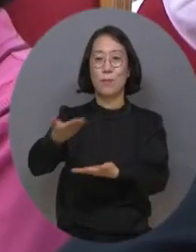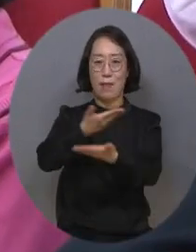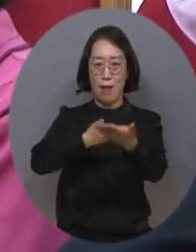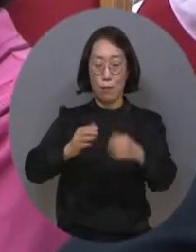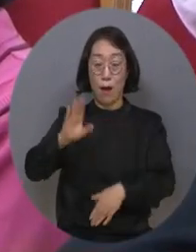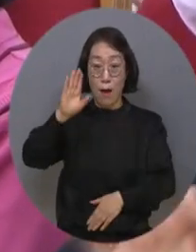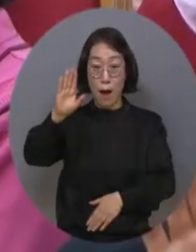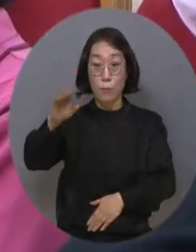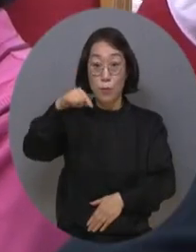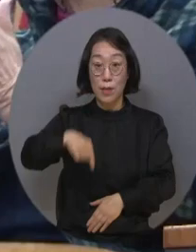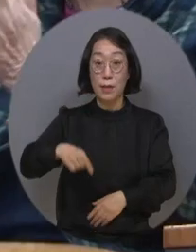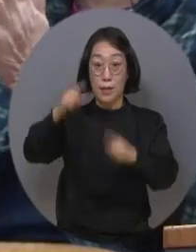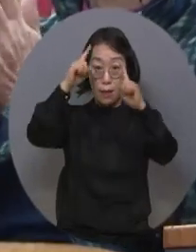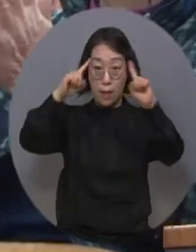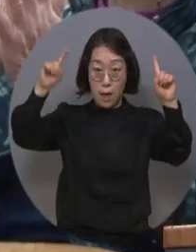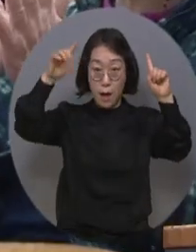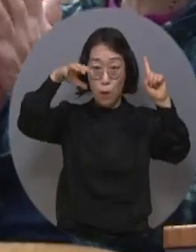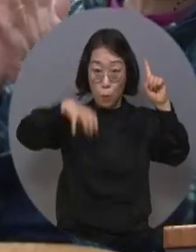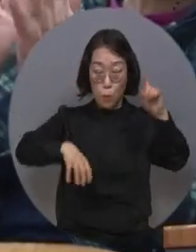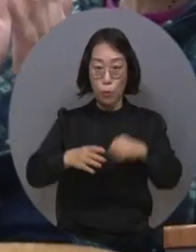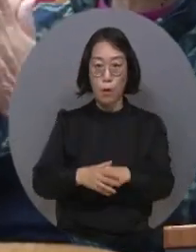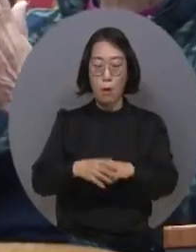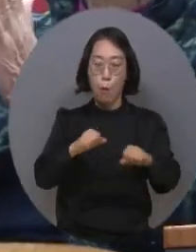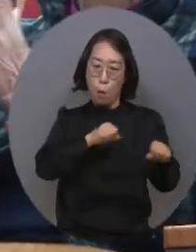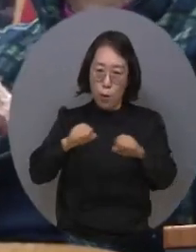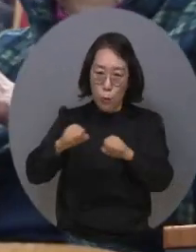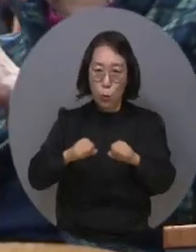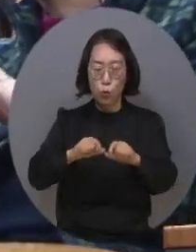늘푸른 대학은 적극적인 활동을 통해